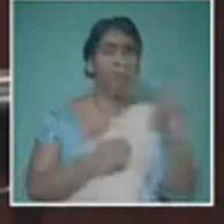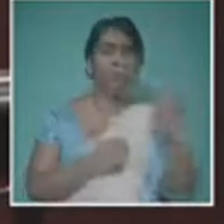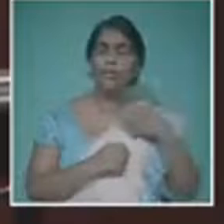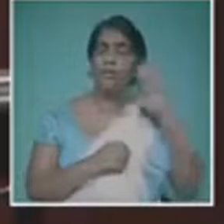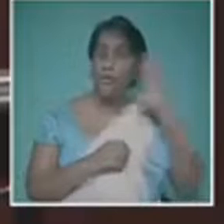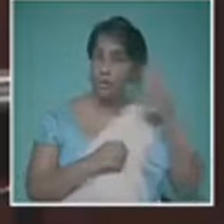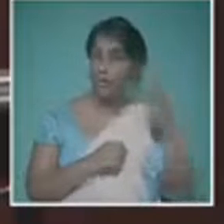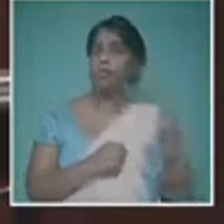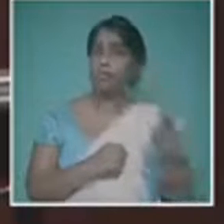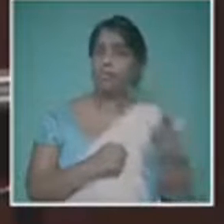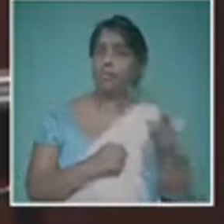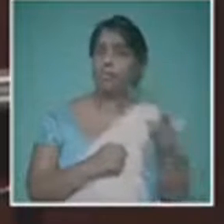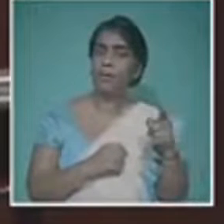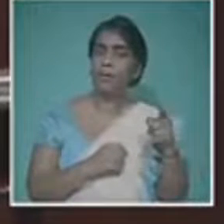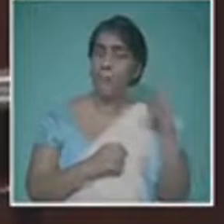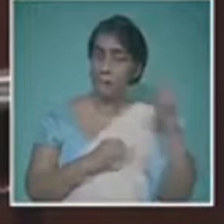பணபலத்தை பயன்படுத்துகின்றார்,